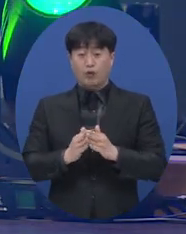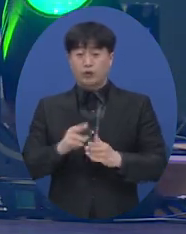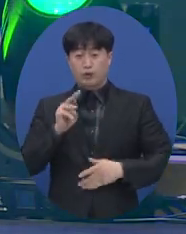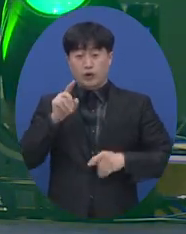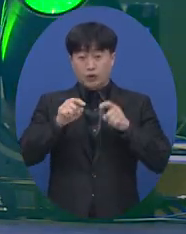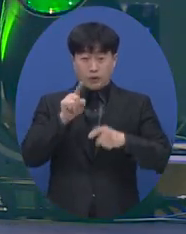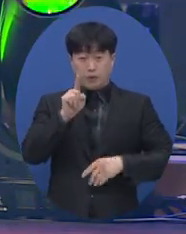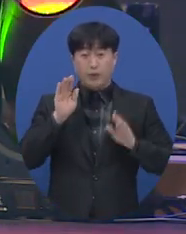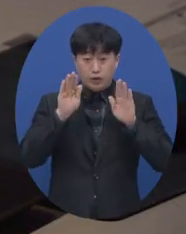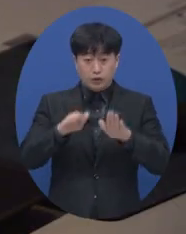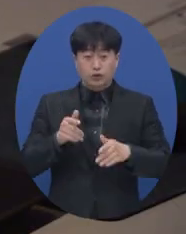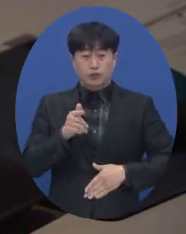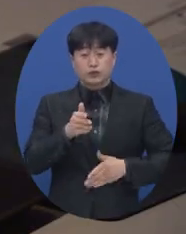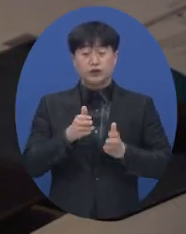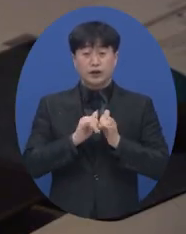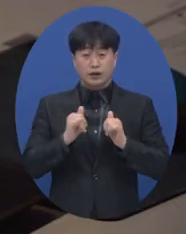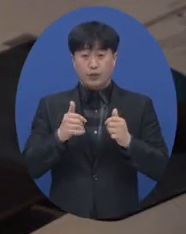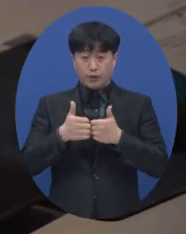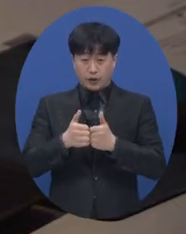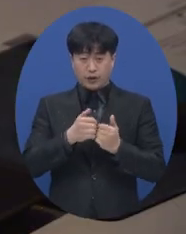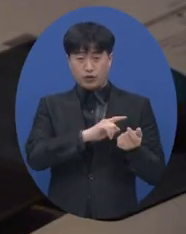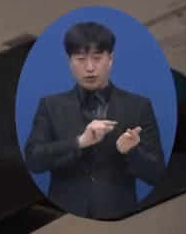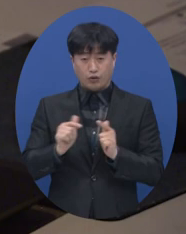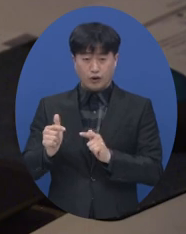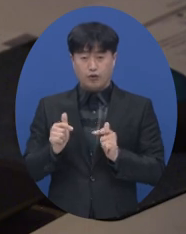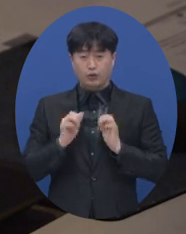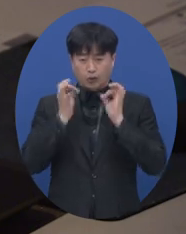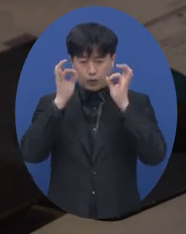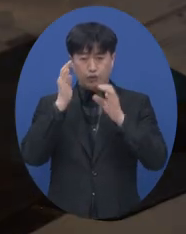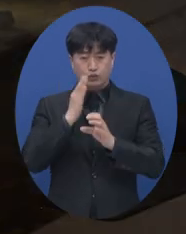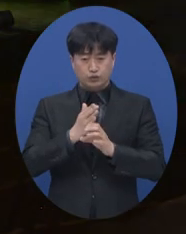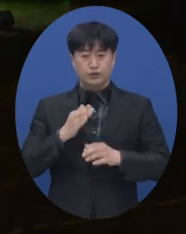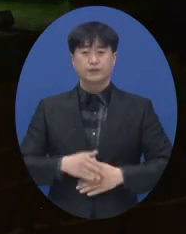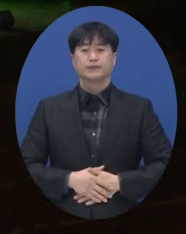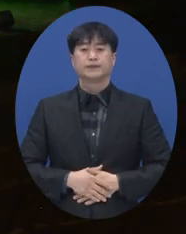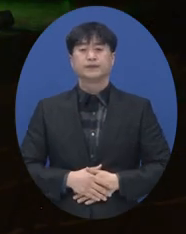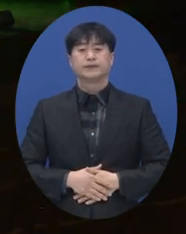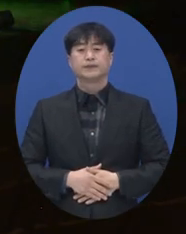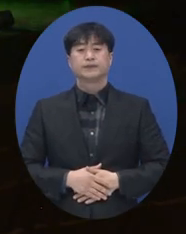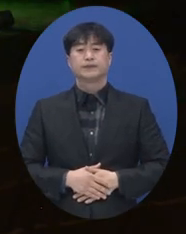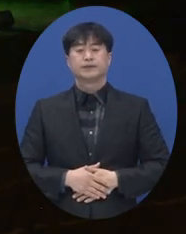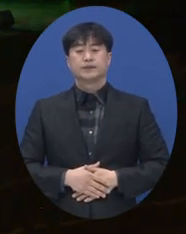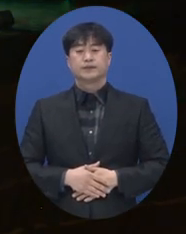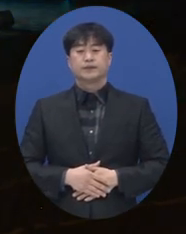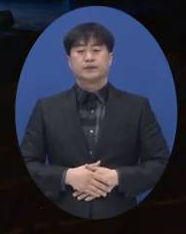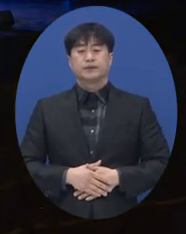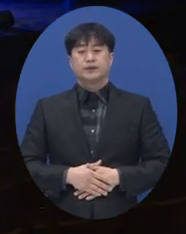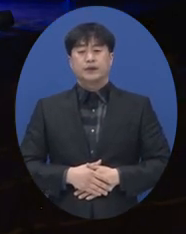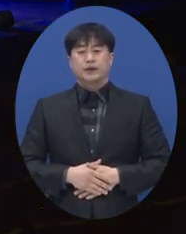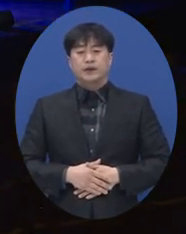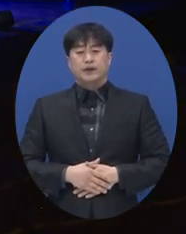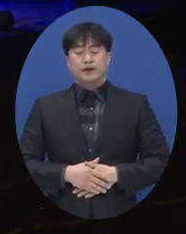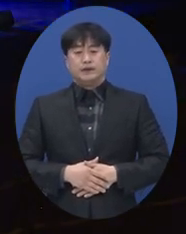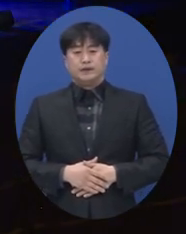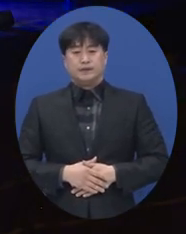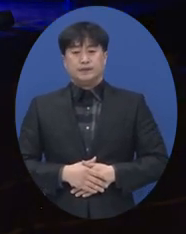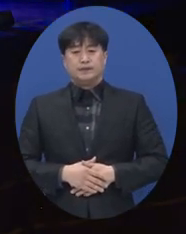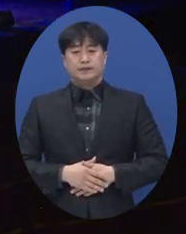1배, 전문가 토론회 등 다양한 노력을 기울이고 있습니다. 경기 CCTV 최창순입니다.